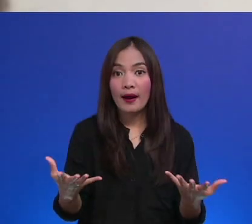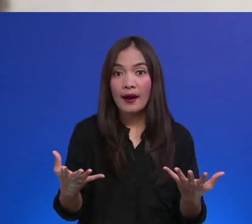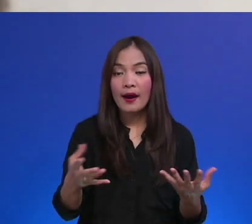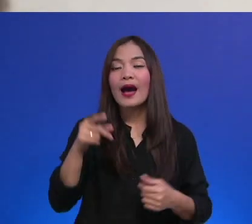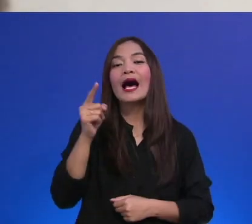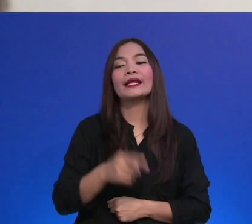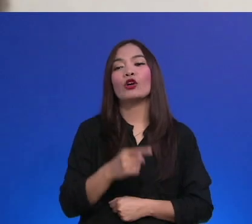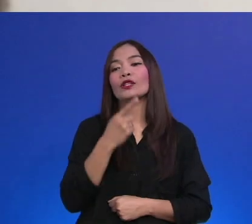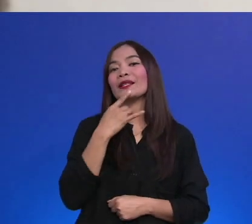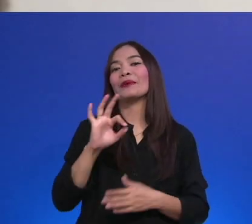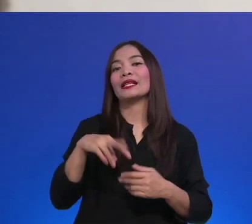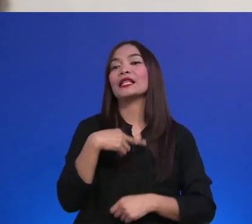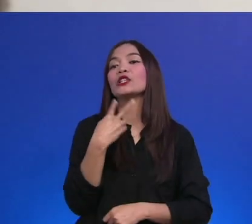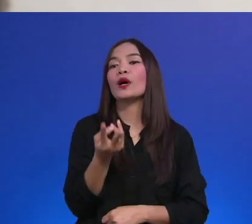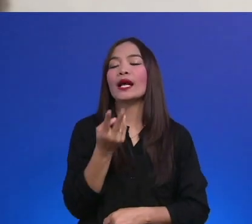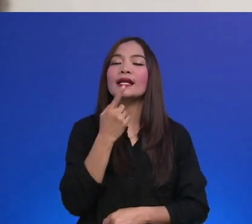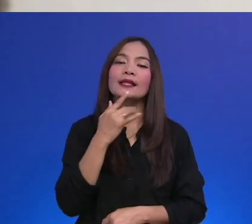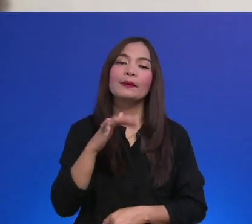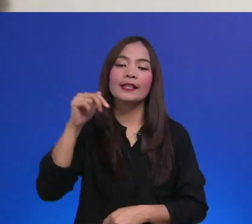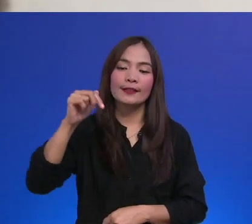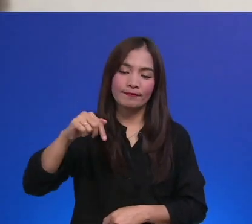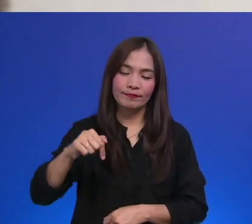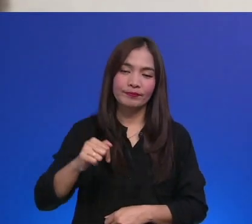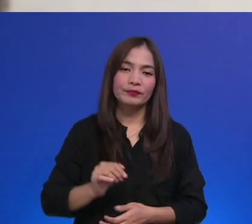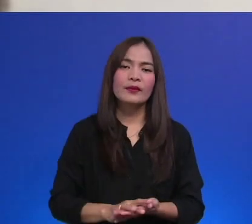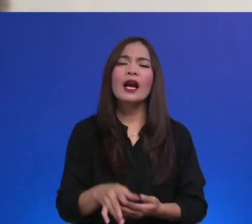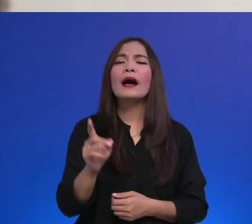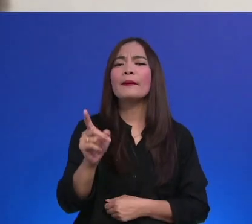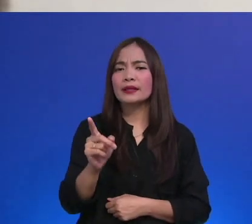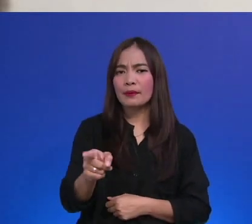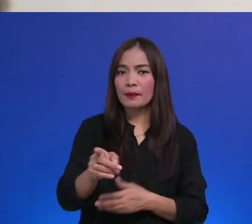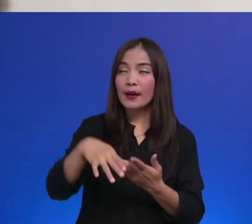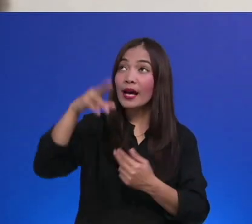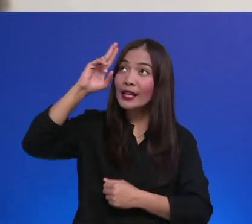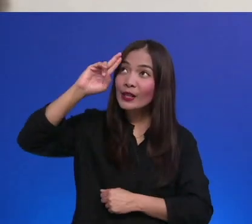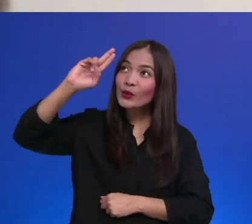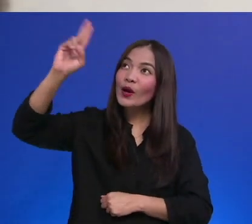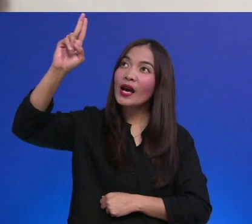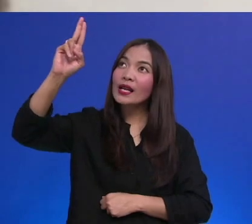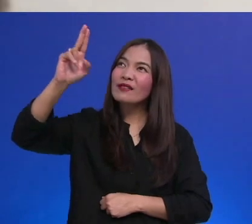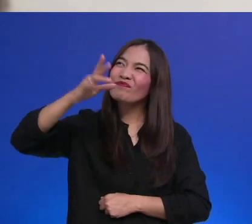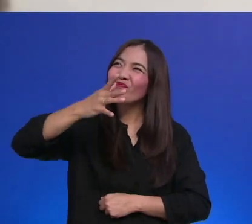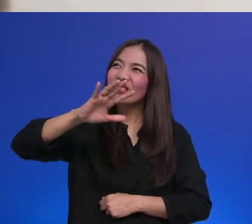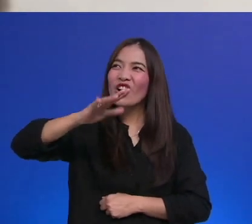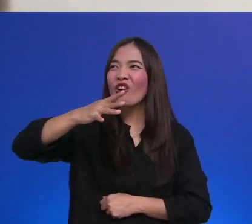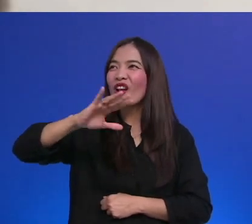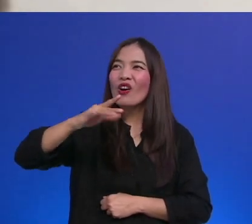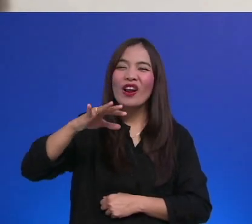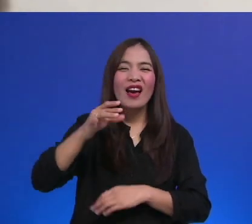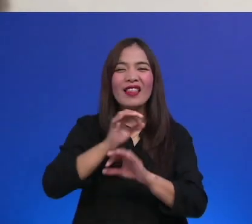dibunyikan demikian mengapa Tuhan seolah-olah tidak